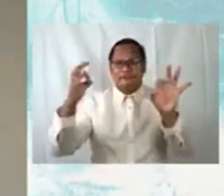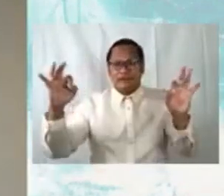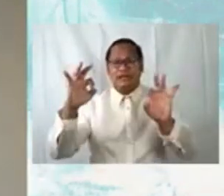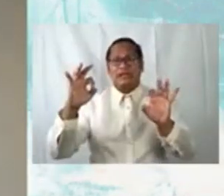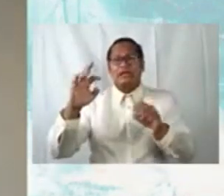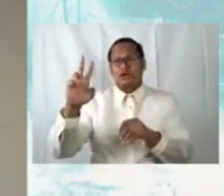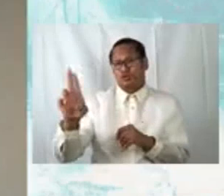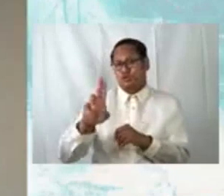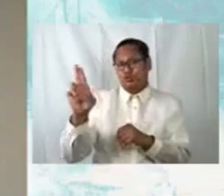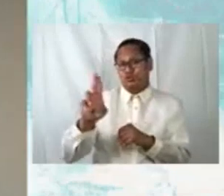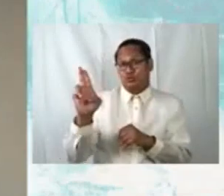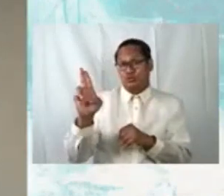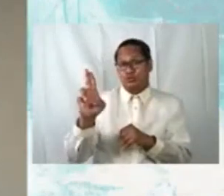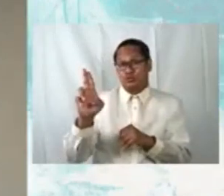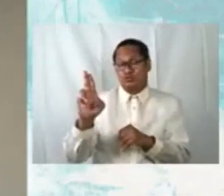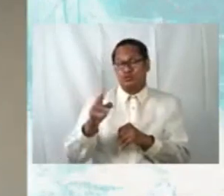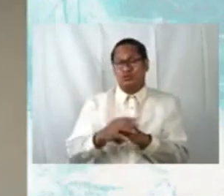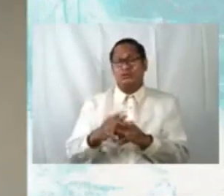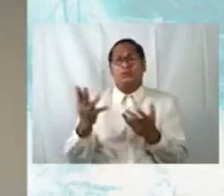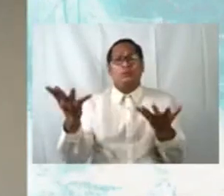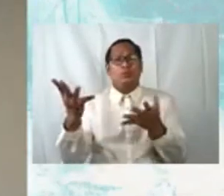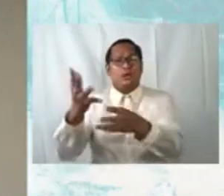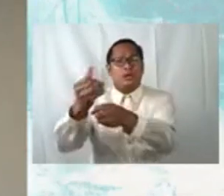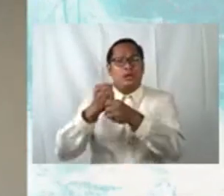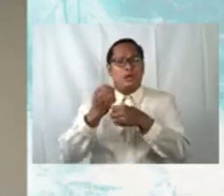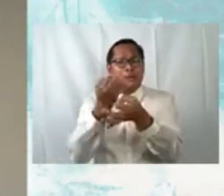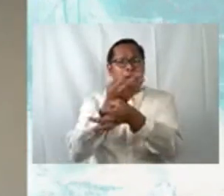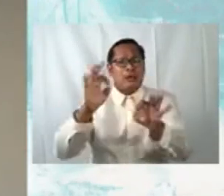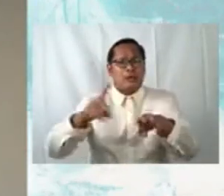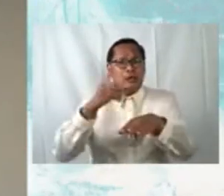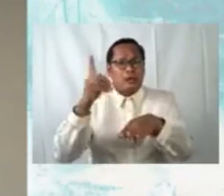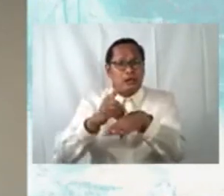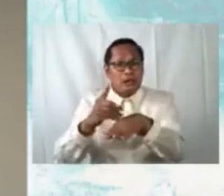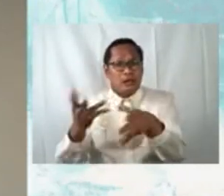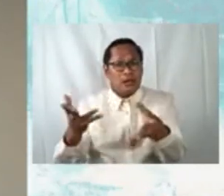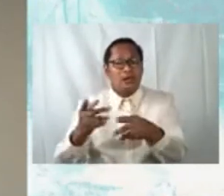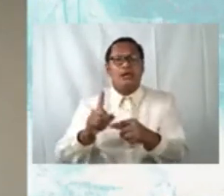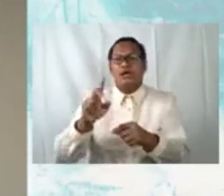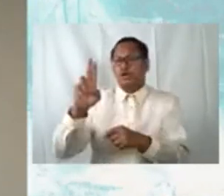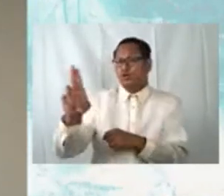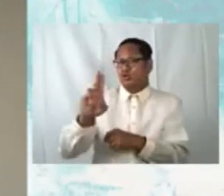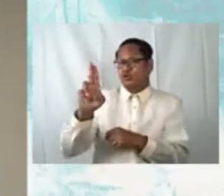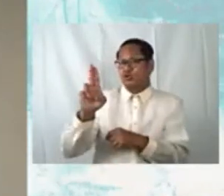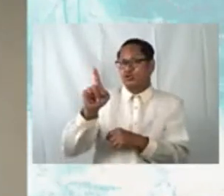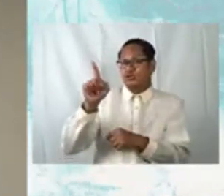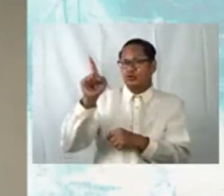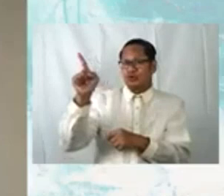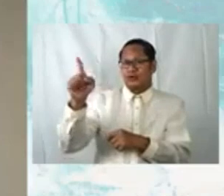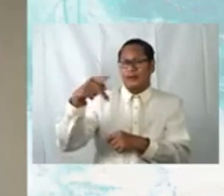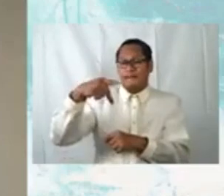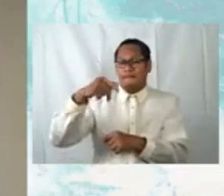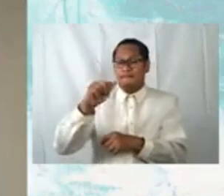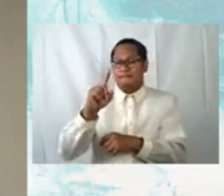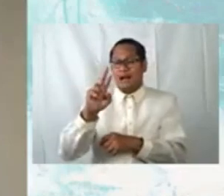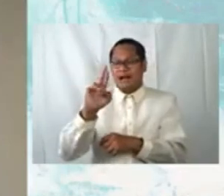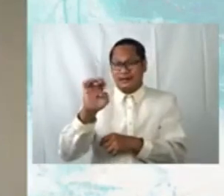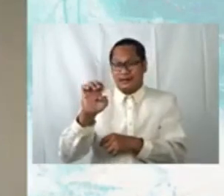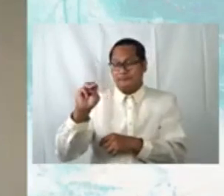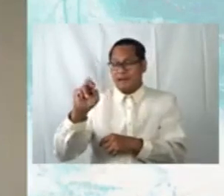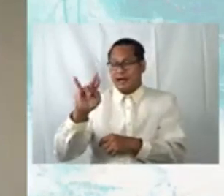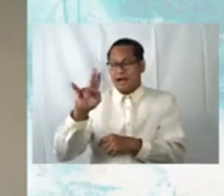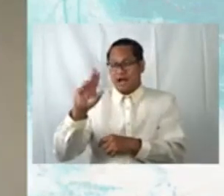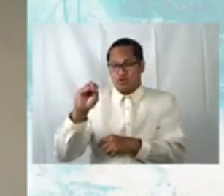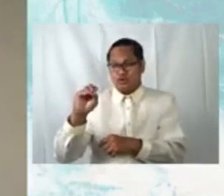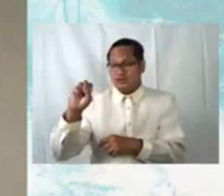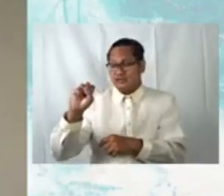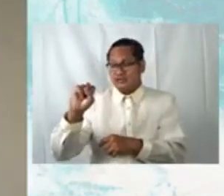saan galing yung salitang kalayaan? Yan po'y unang ginamit ni Padre Mariano Sibilia sa pagsasali